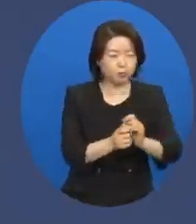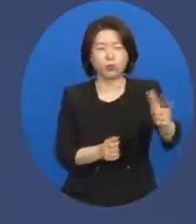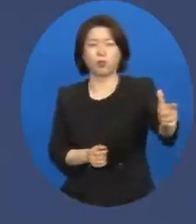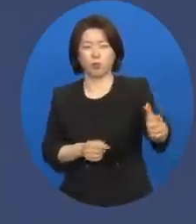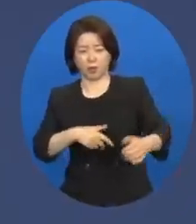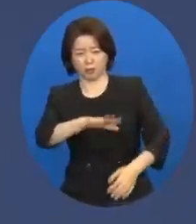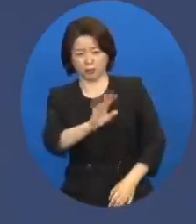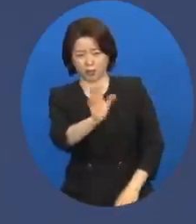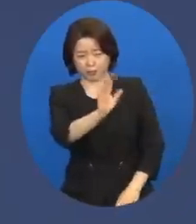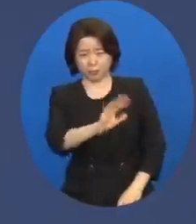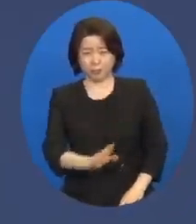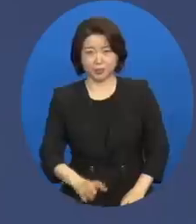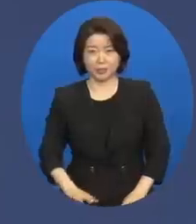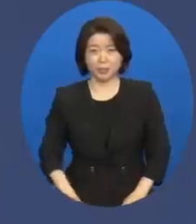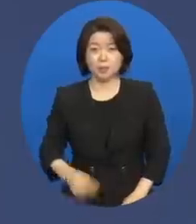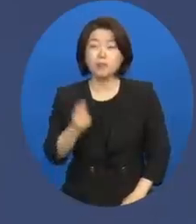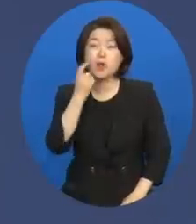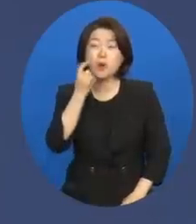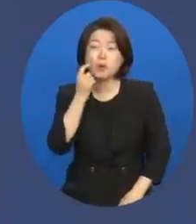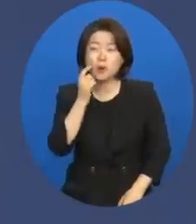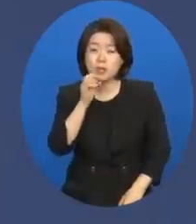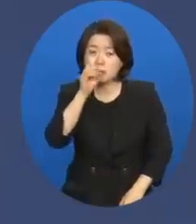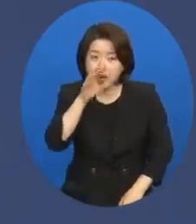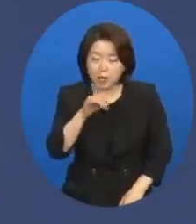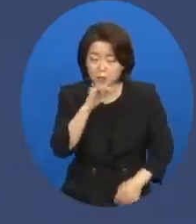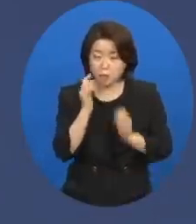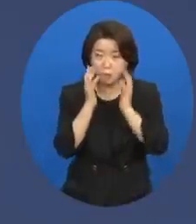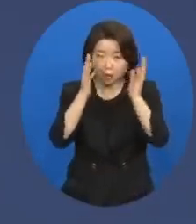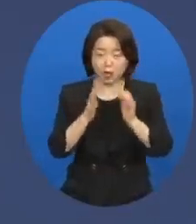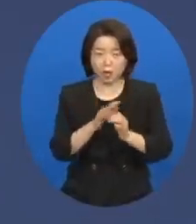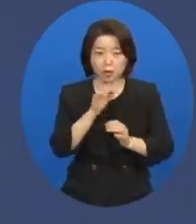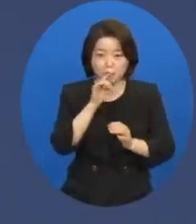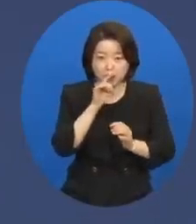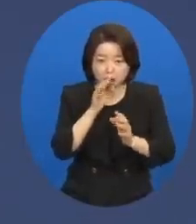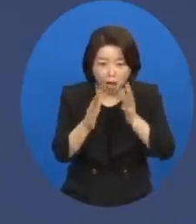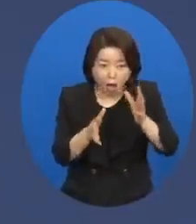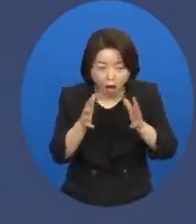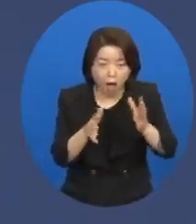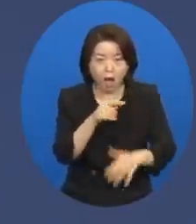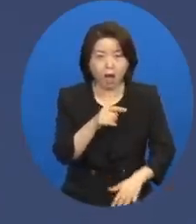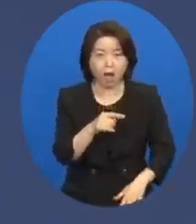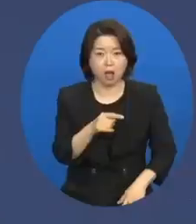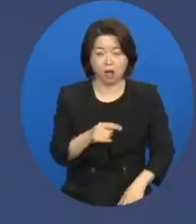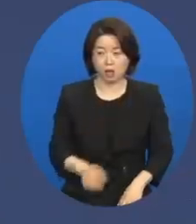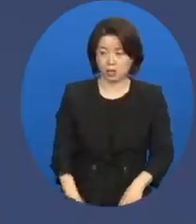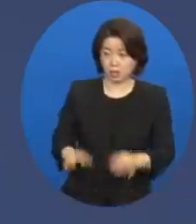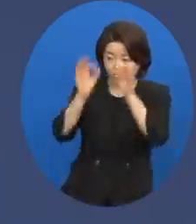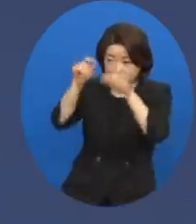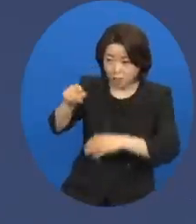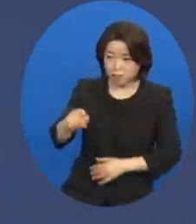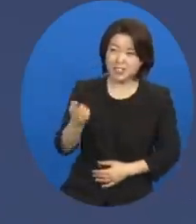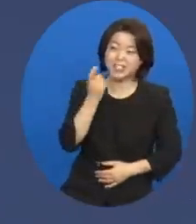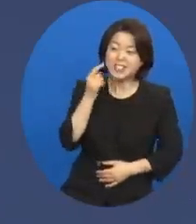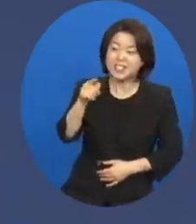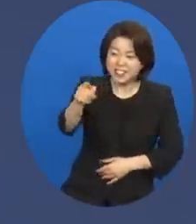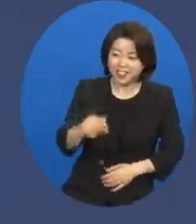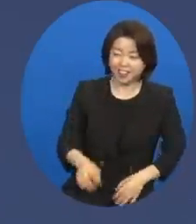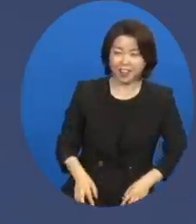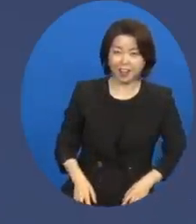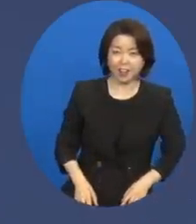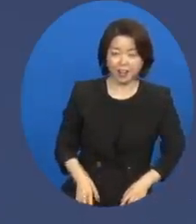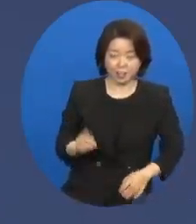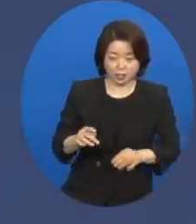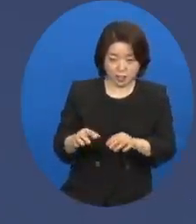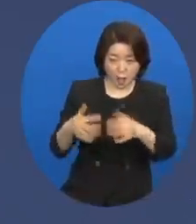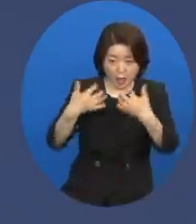거예요. 아니, 거짓말을 하려면 얼굴이 빨개지고 괜히 말이 더듬어지고 그거 그냥 보면 거짓말하는 거 거짓말 탐지기가 그래서 나온 거